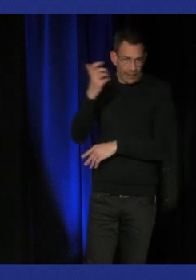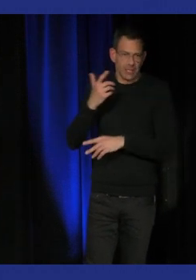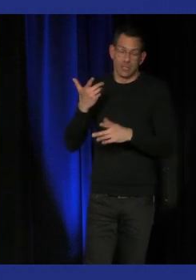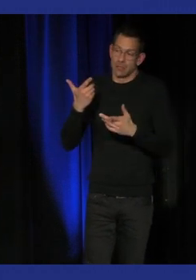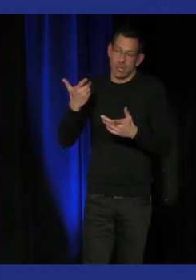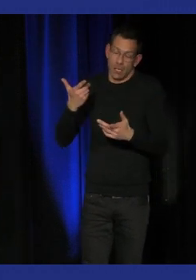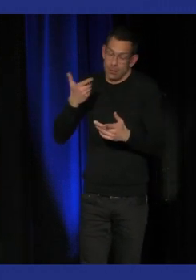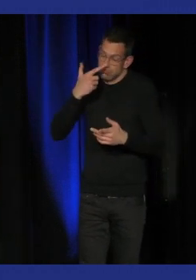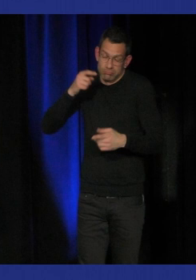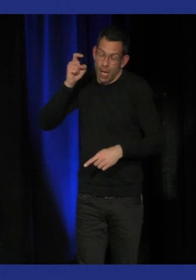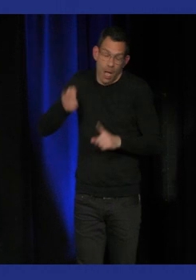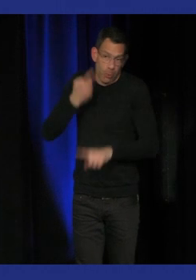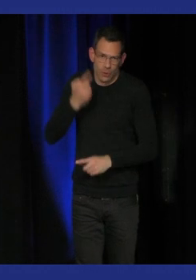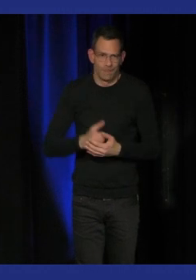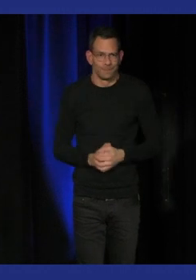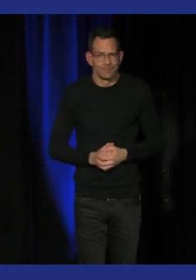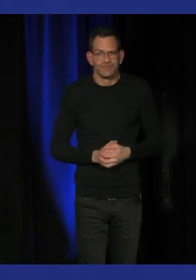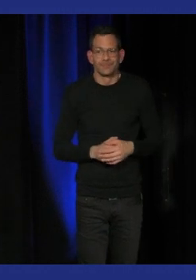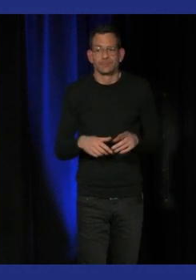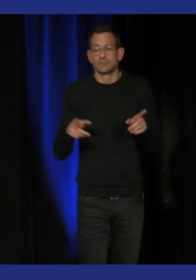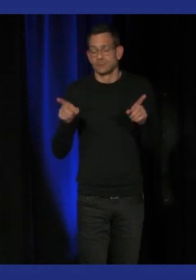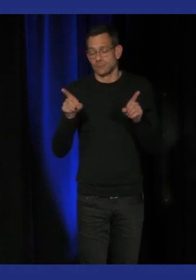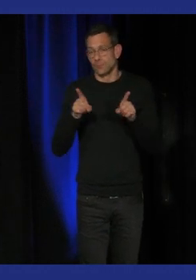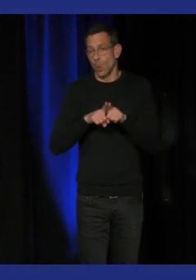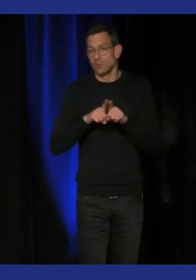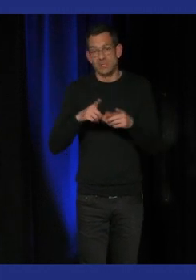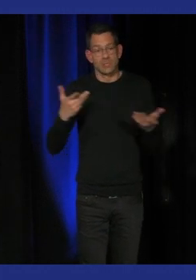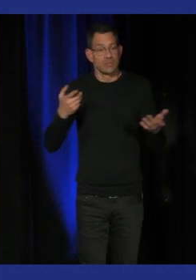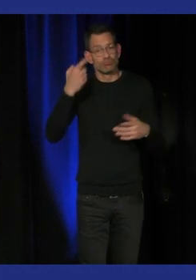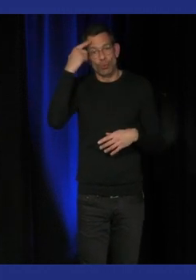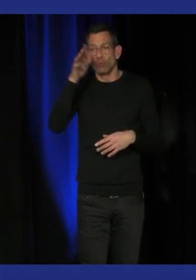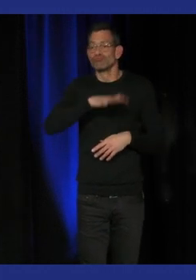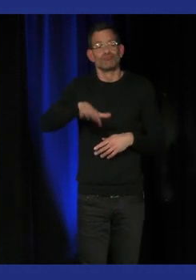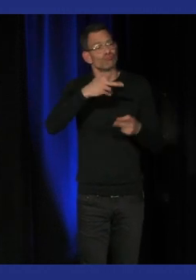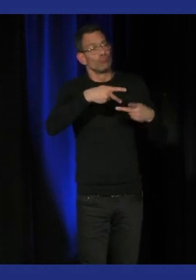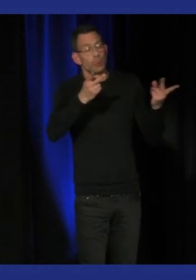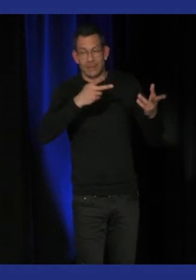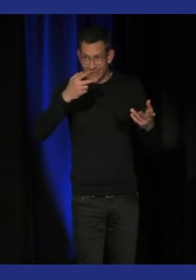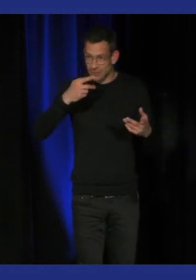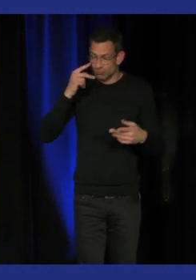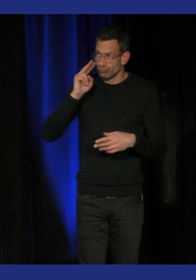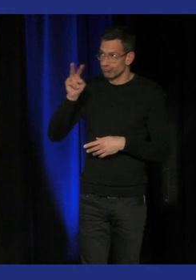ailleurs, la philosophie n'a pas pour le grand public toujours une très grande